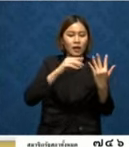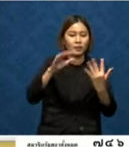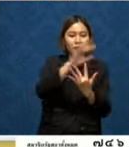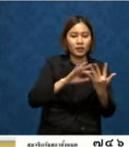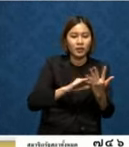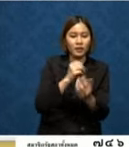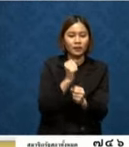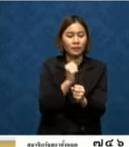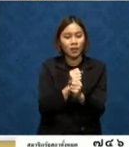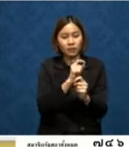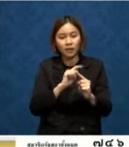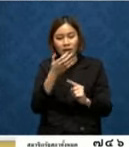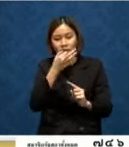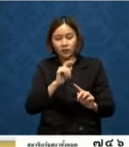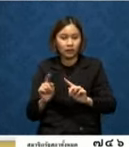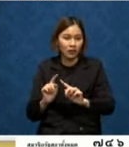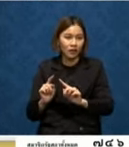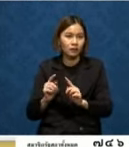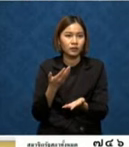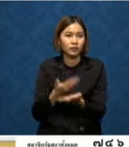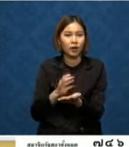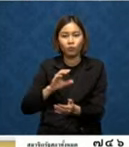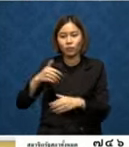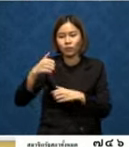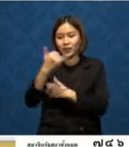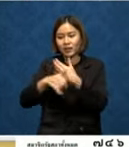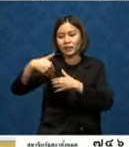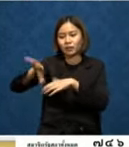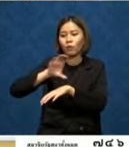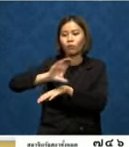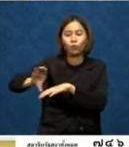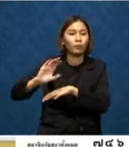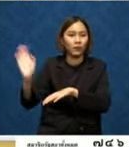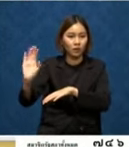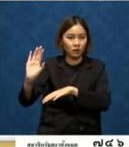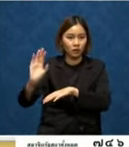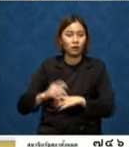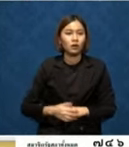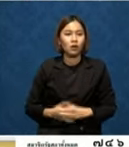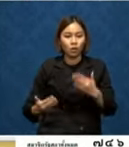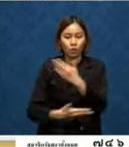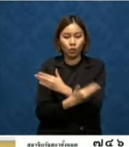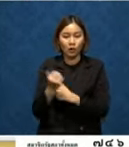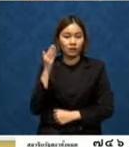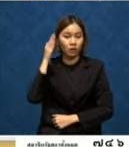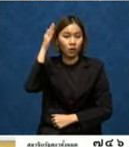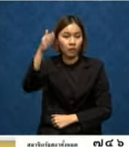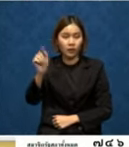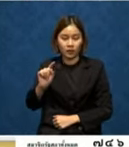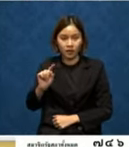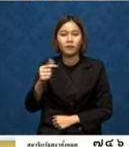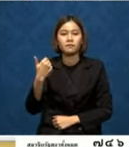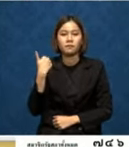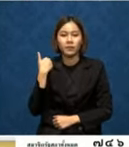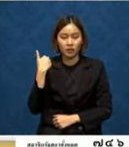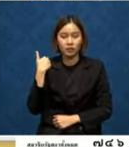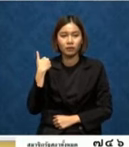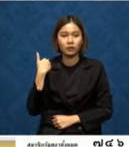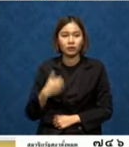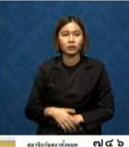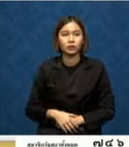กระจายเม็ดเงินแทนที่จะเอาเงินไปลงทุนนอกประเทศค่ะอย่างไรก็ดีค่ะโอกาสข้างหน้าก็ยังมีอีกมากค่ะ